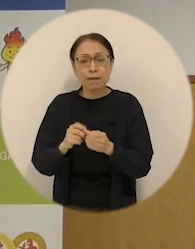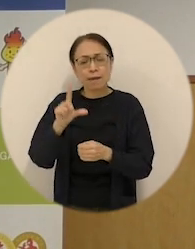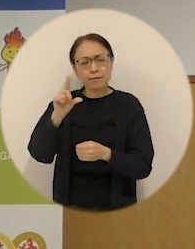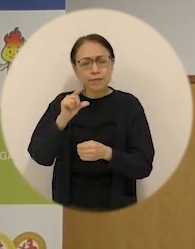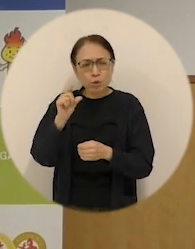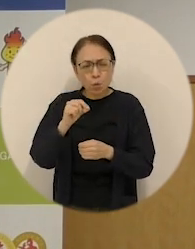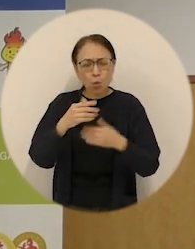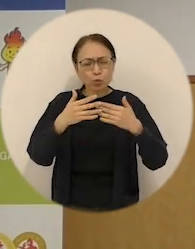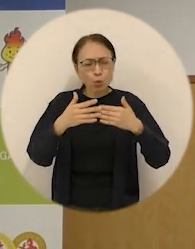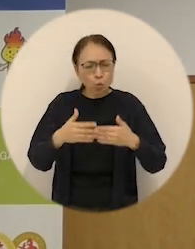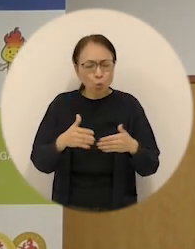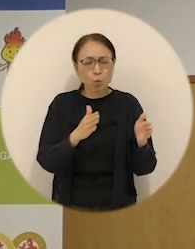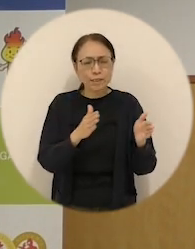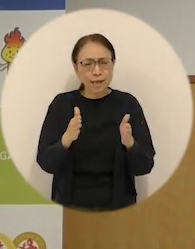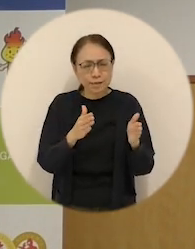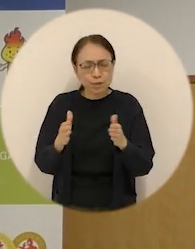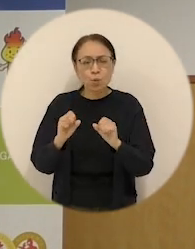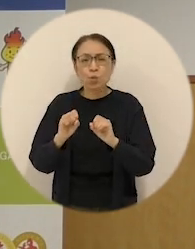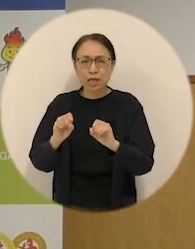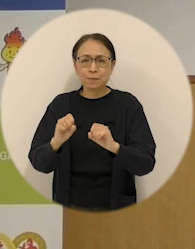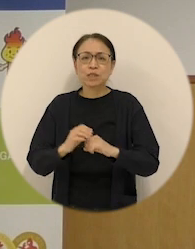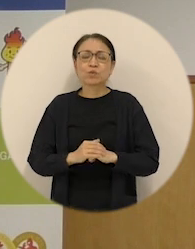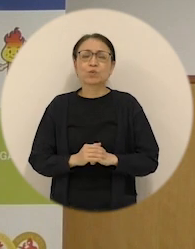整理を行うものであります。